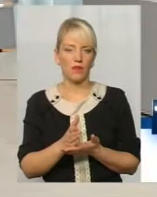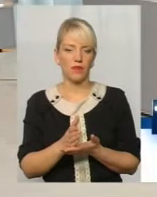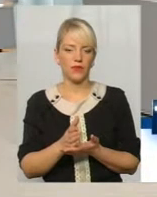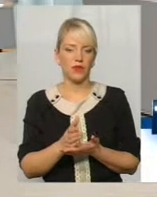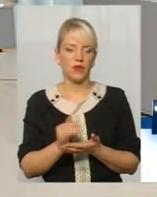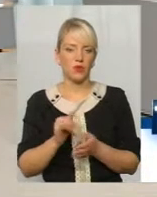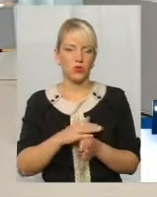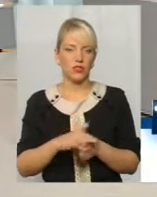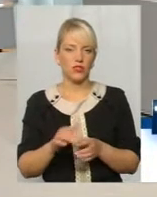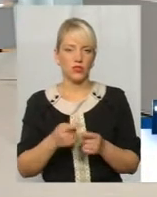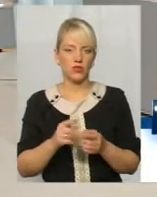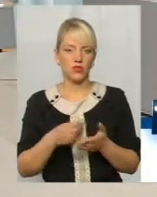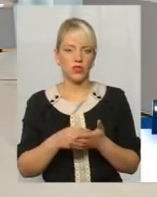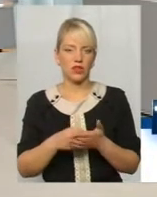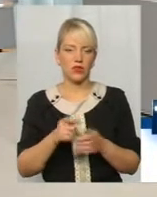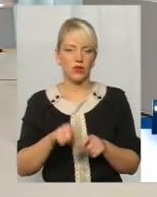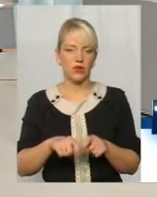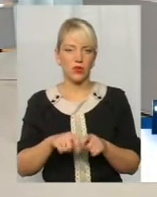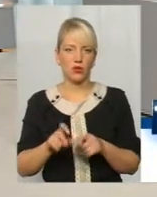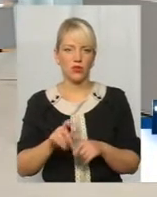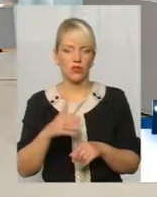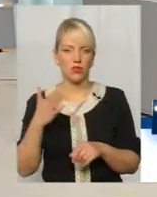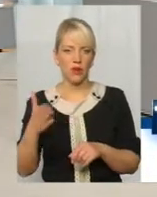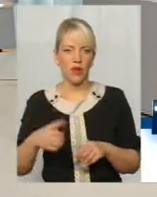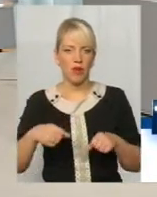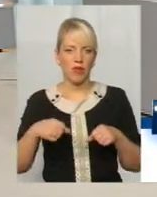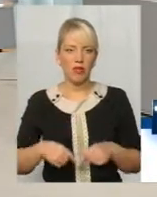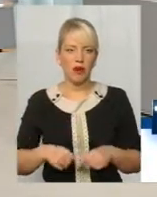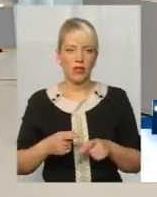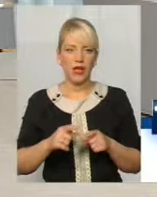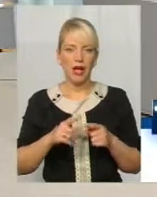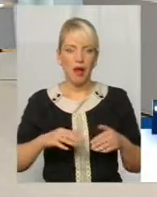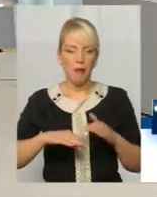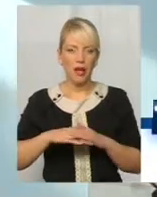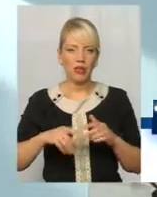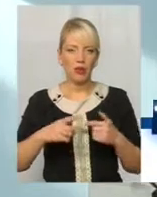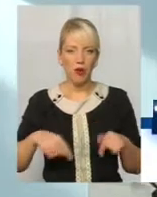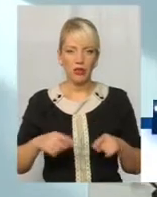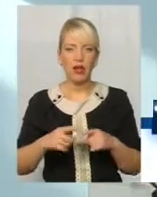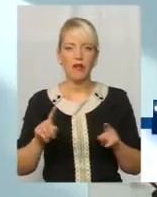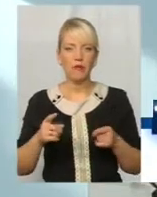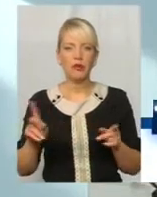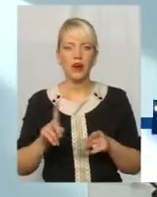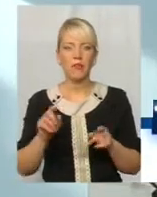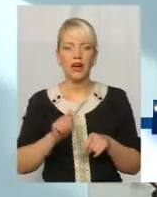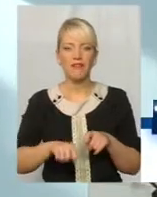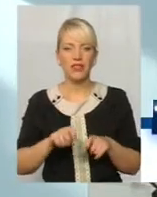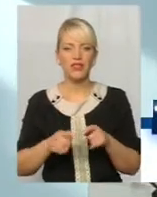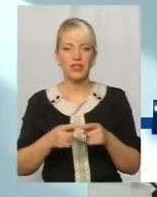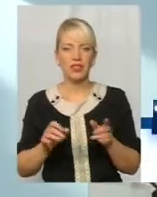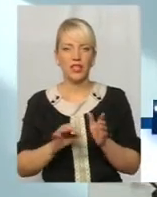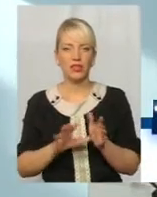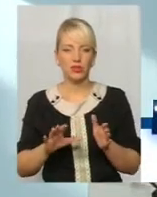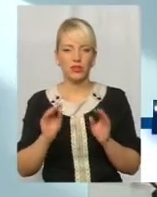здійсненні цього фінансового контролю саме зі сторони уповноважених підрозділів в державних органах, тому що перевірка цих електронних